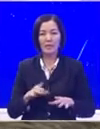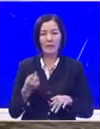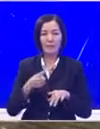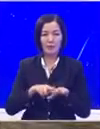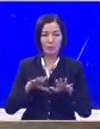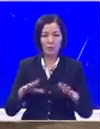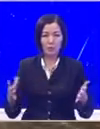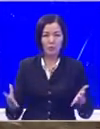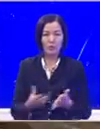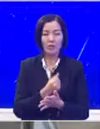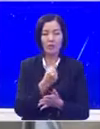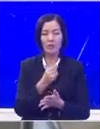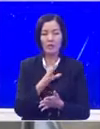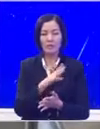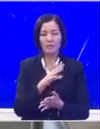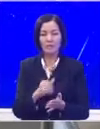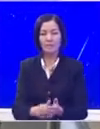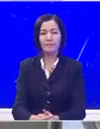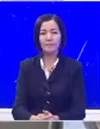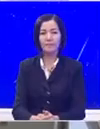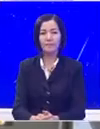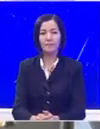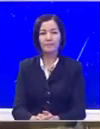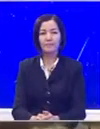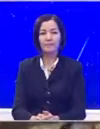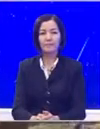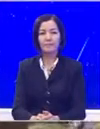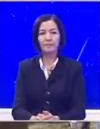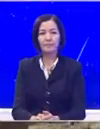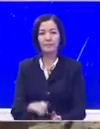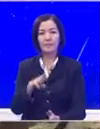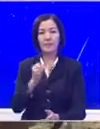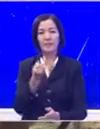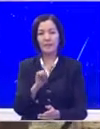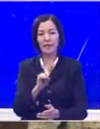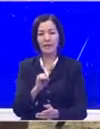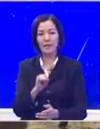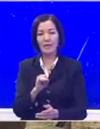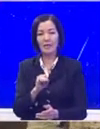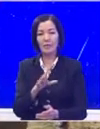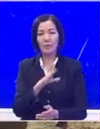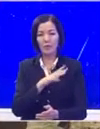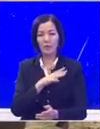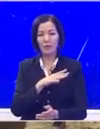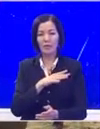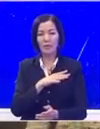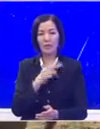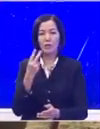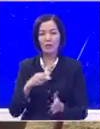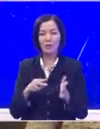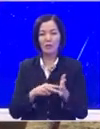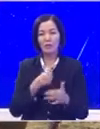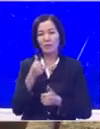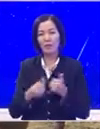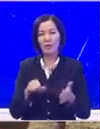салмай, маусым ашар бәйгенің бас жүлдесін жеңіп алды. Тай кезінде 27 рет шапты. 3 мәшіне ұтқан тай кезінде.